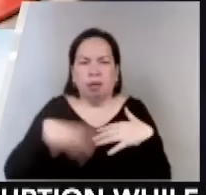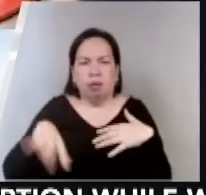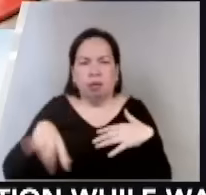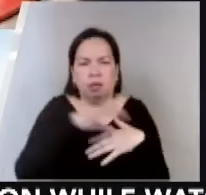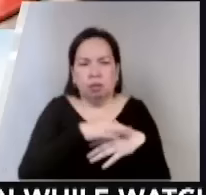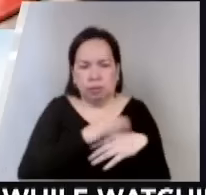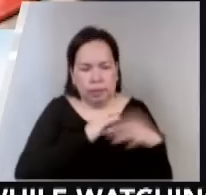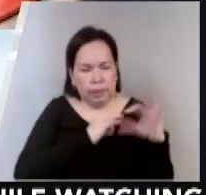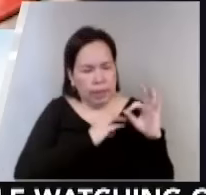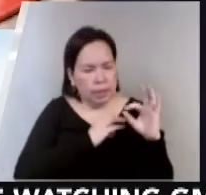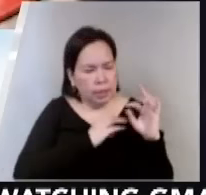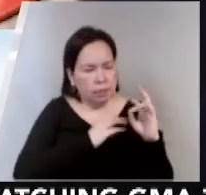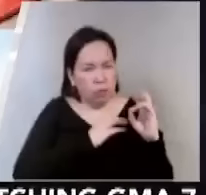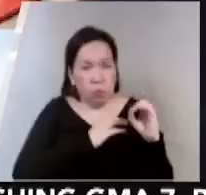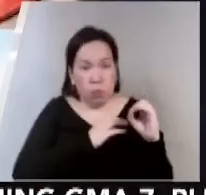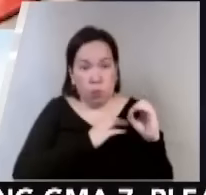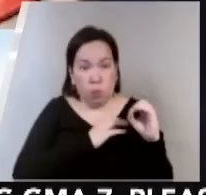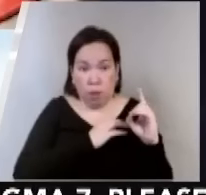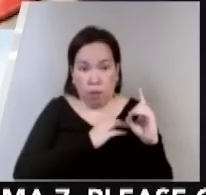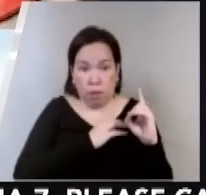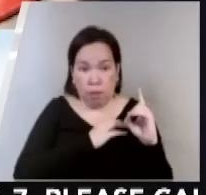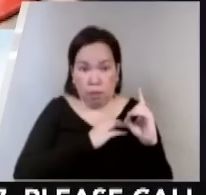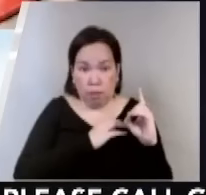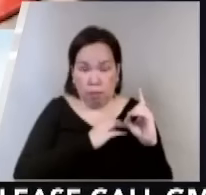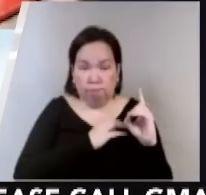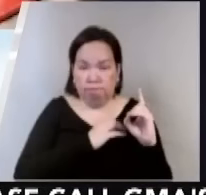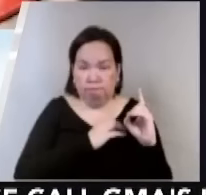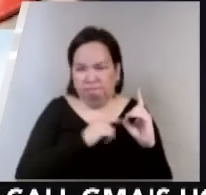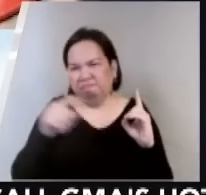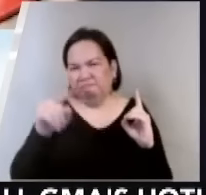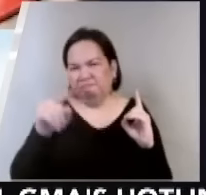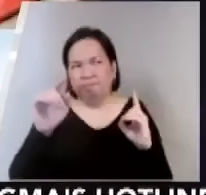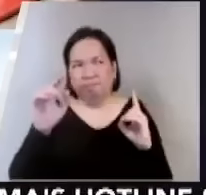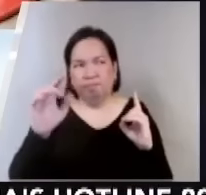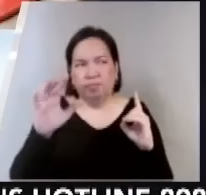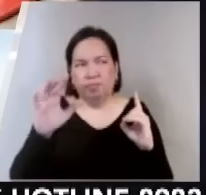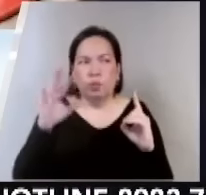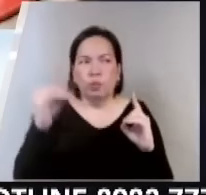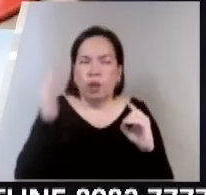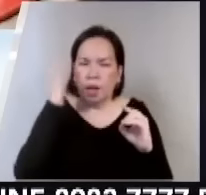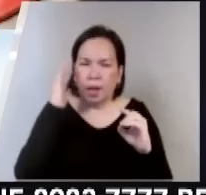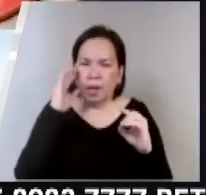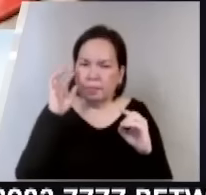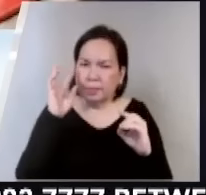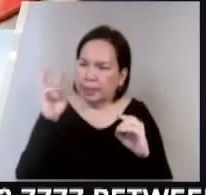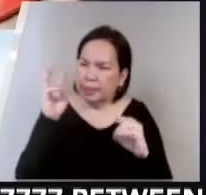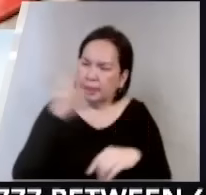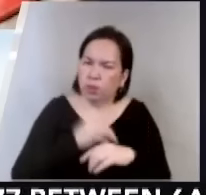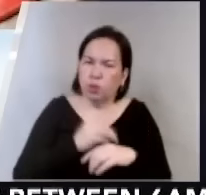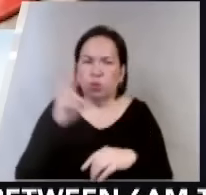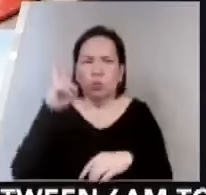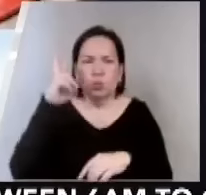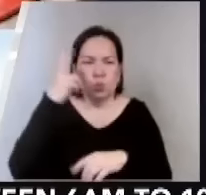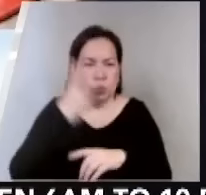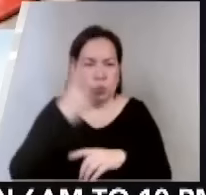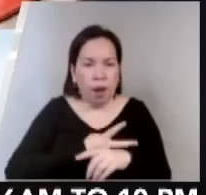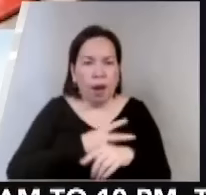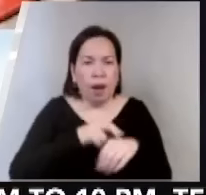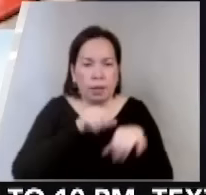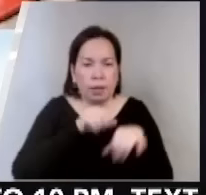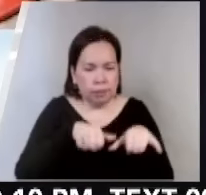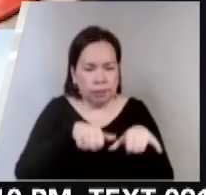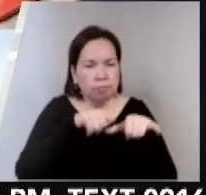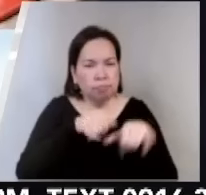9701. Alam naman natin na for more than 60 days now, almost more than 2 months, no? Na nasustain ng